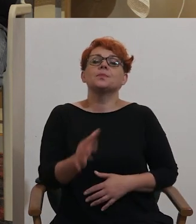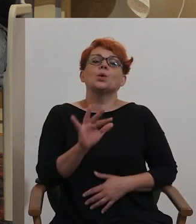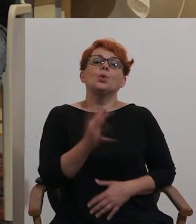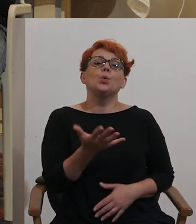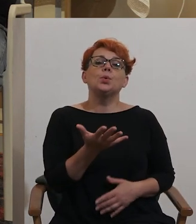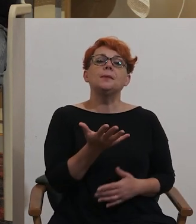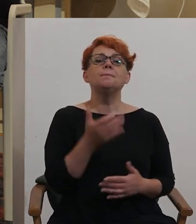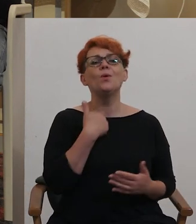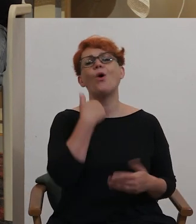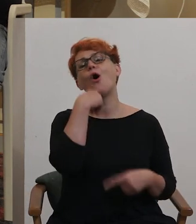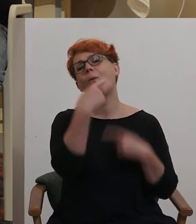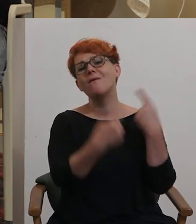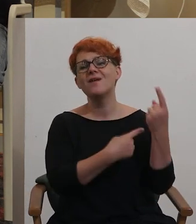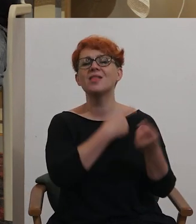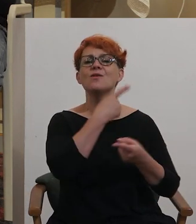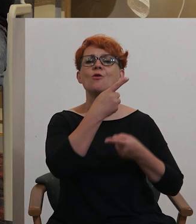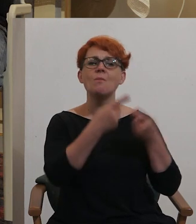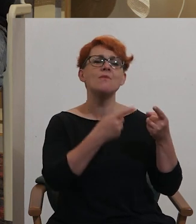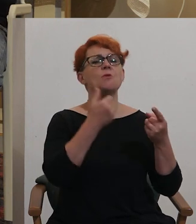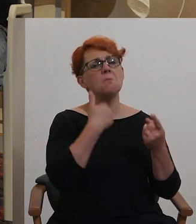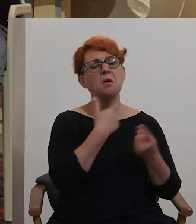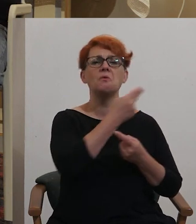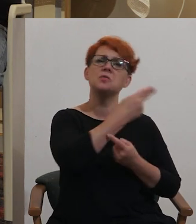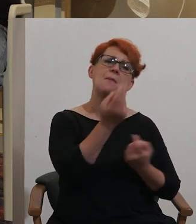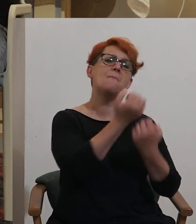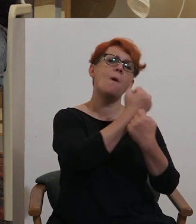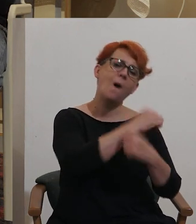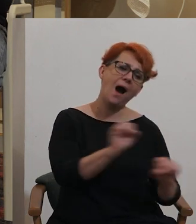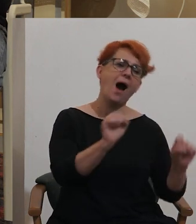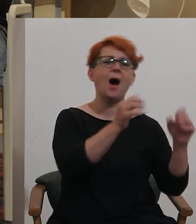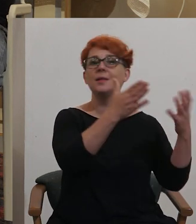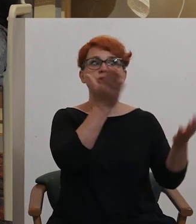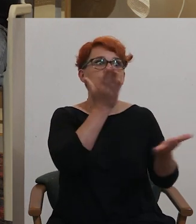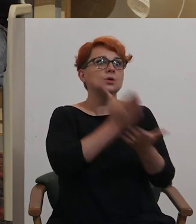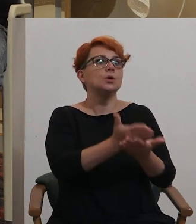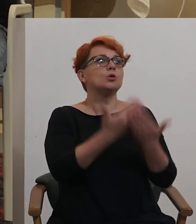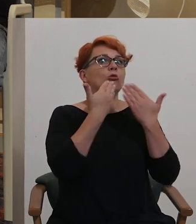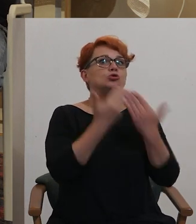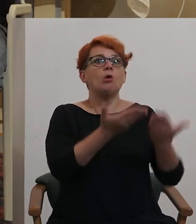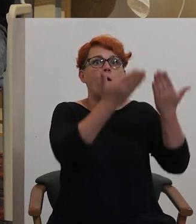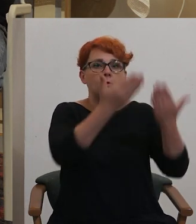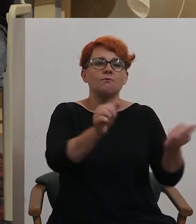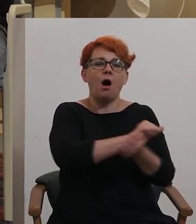przekazem o ich bohaterstwie, o tym, że byli jedyną siłą i tak dalej.